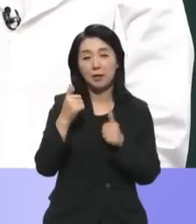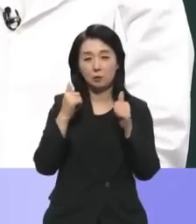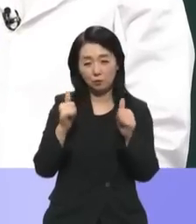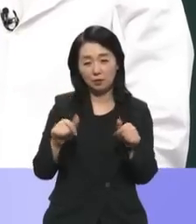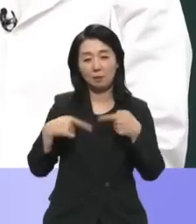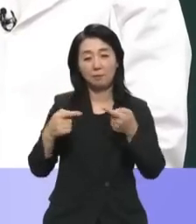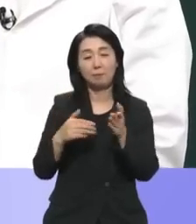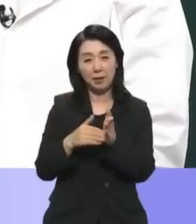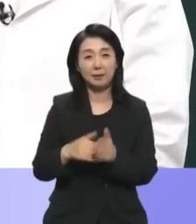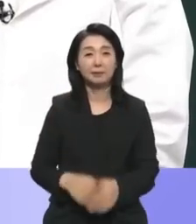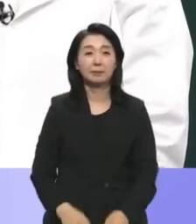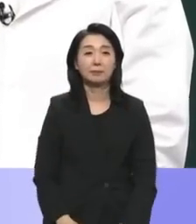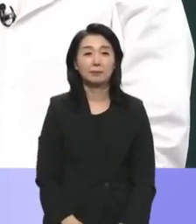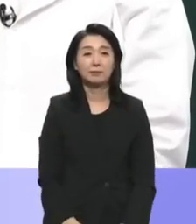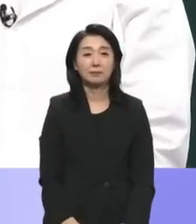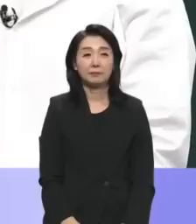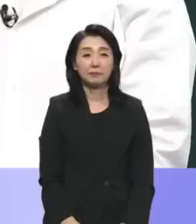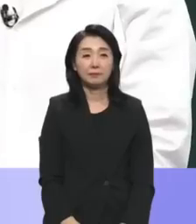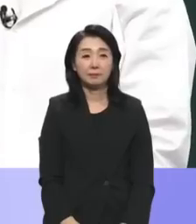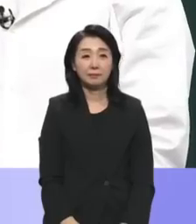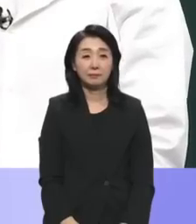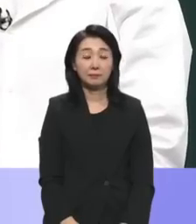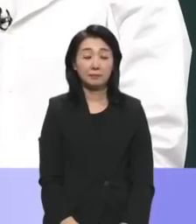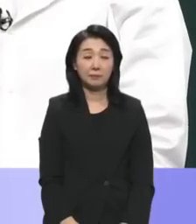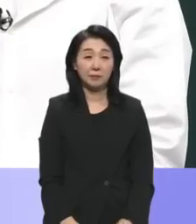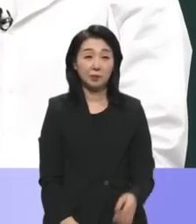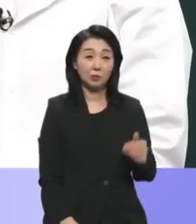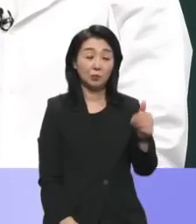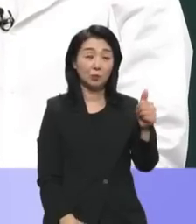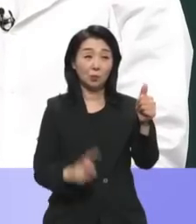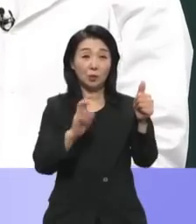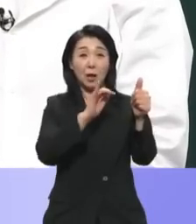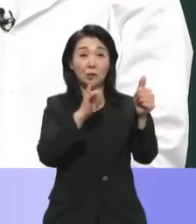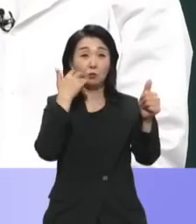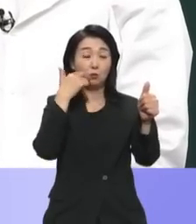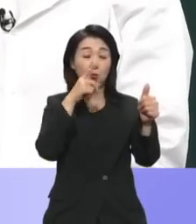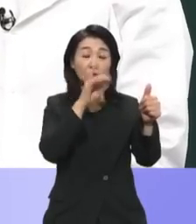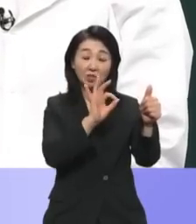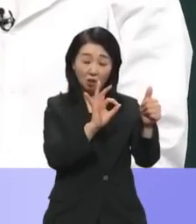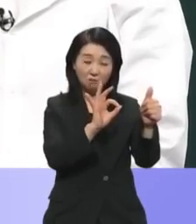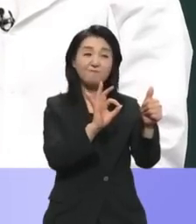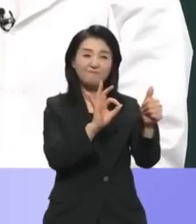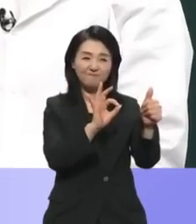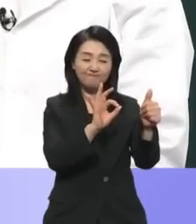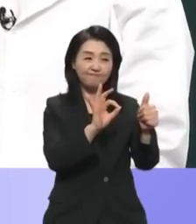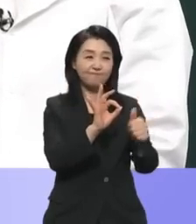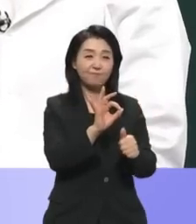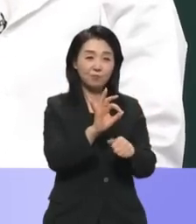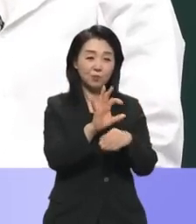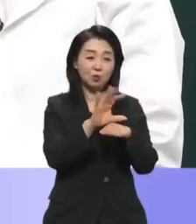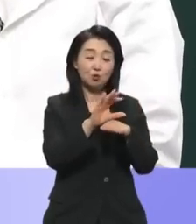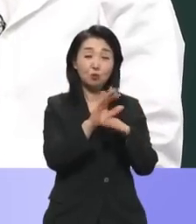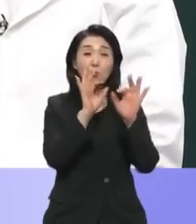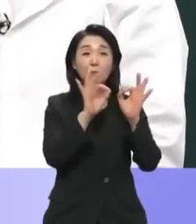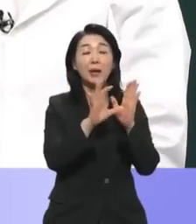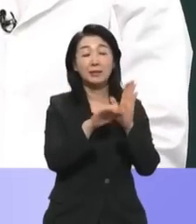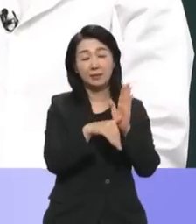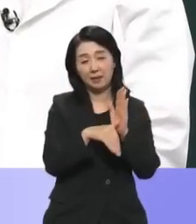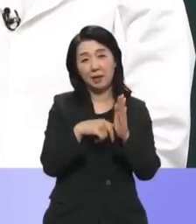입장을 전했고네 또 가수 성시경 씨가 진행하는 유튜브 채널 나가서 심경을 밝히기도 했는데 잠깐 한번 같이